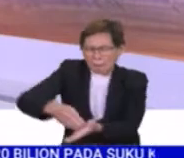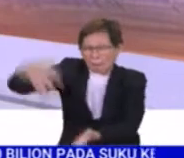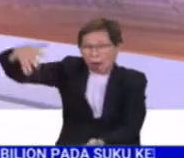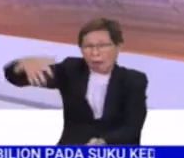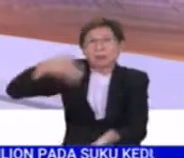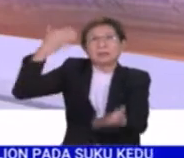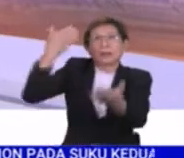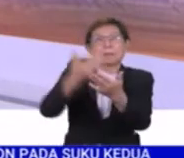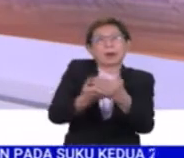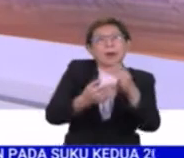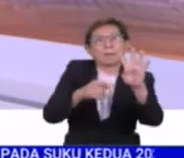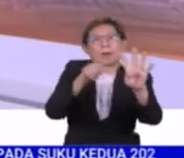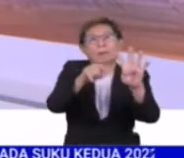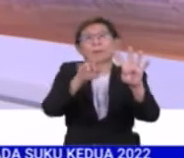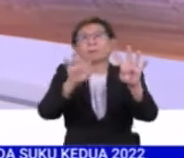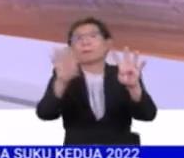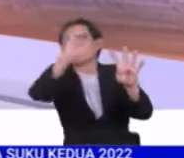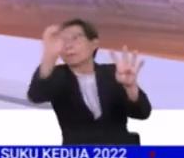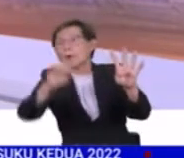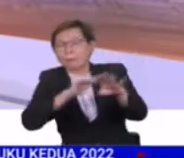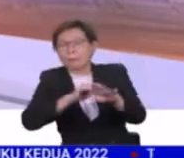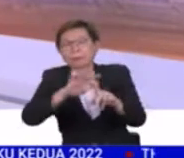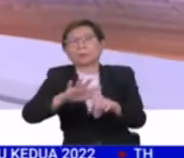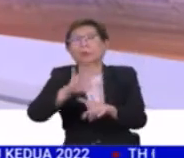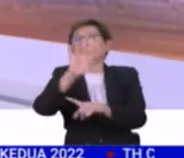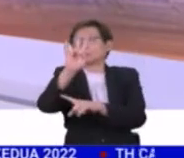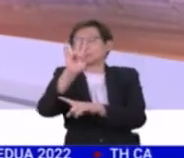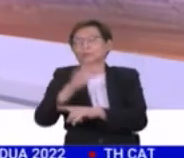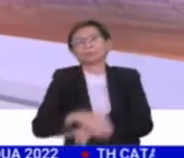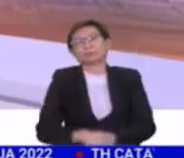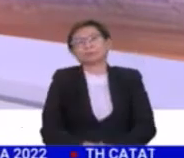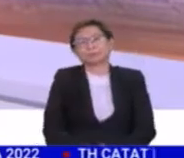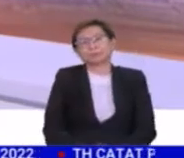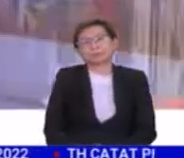mencecah 4.4% pada Julai lalu.